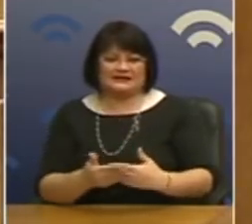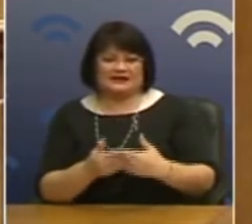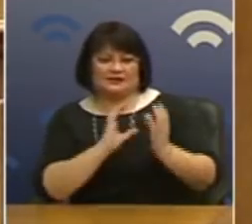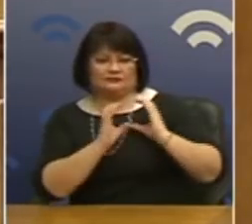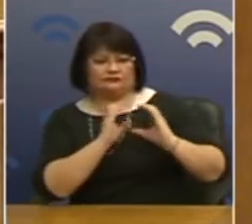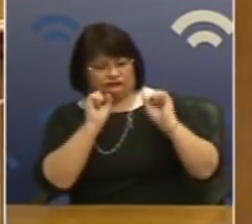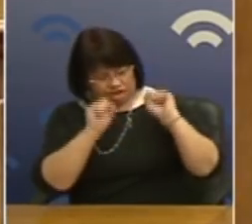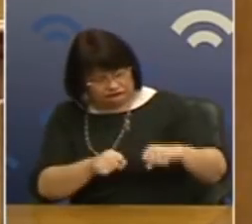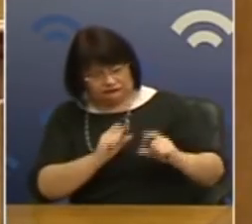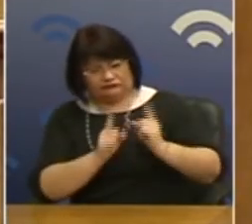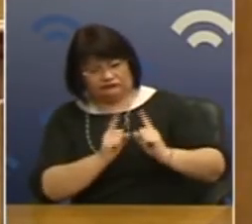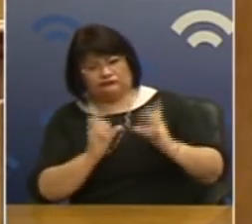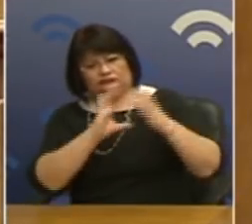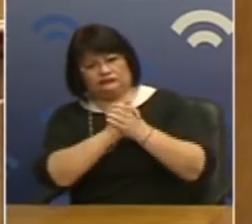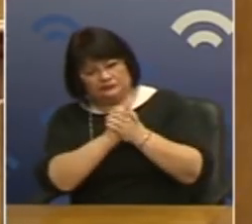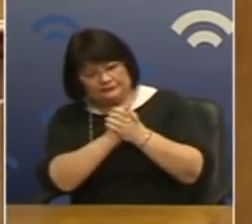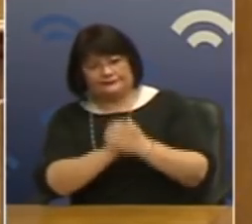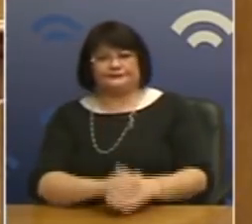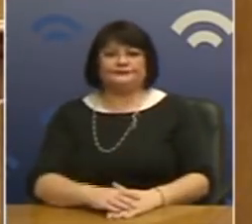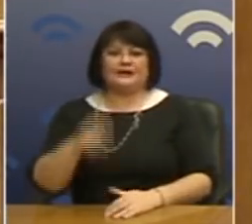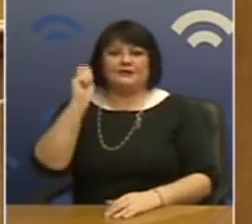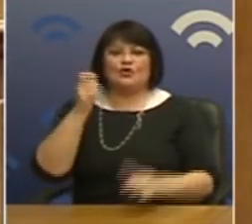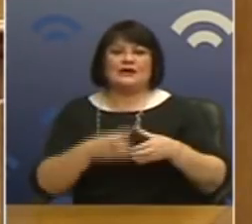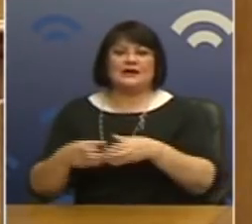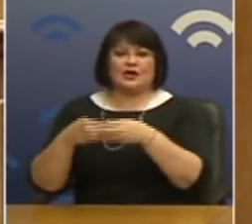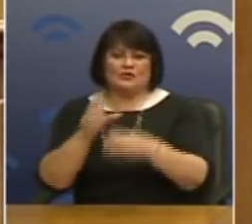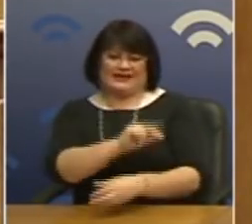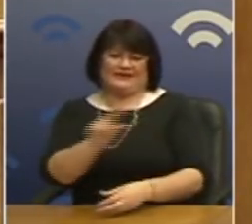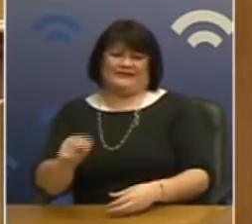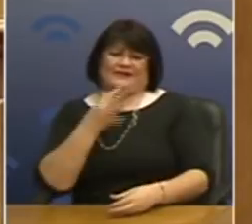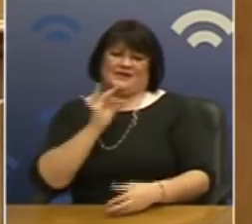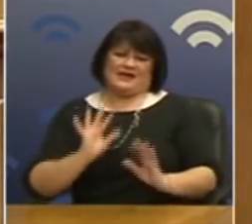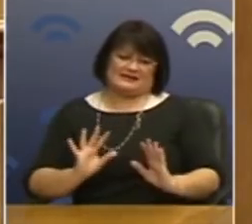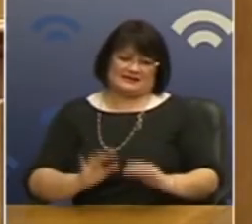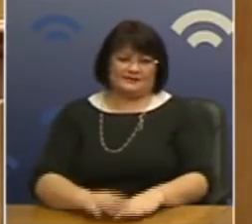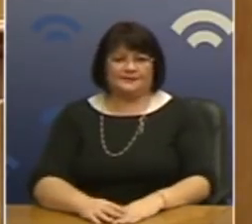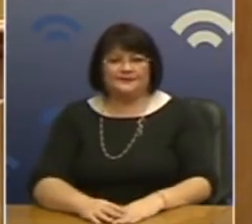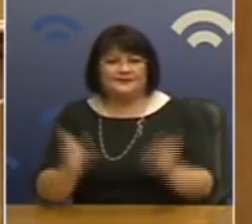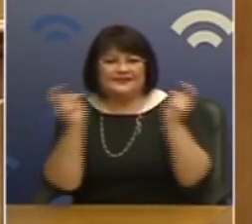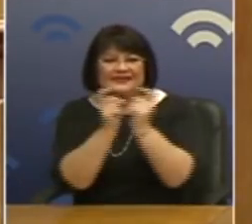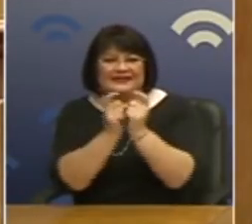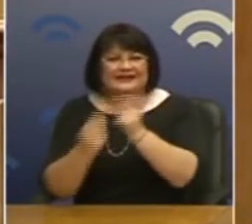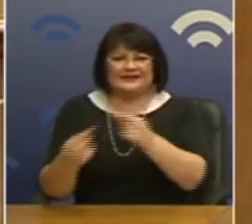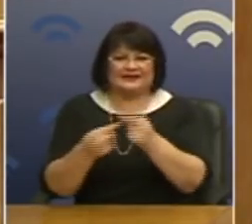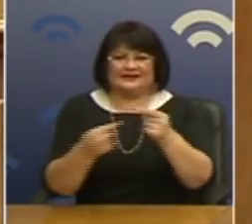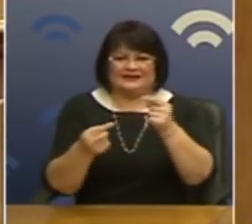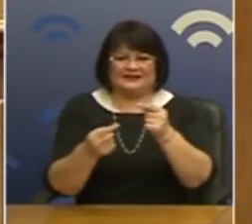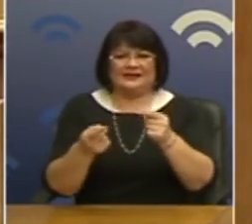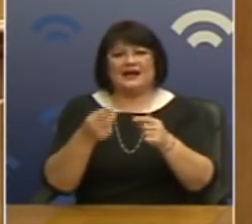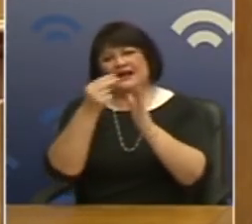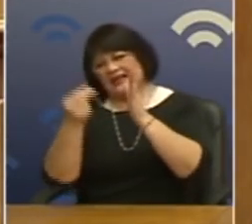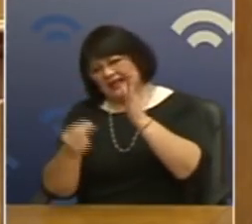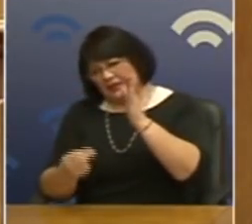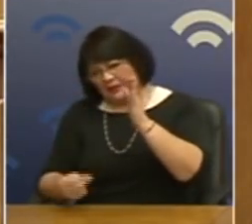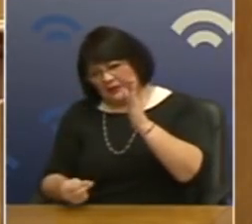συνένεσης, άλλωστε είναι κόμματα ίδιας σκοπής. Οι καυγάδες σε επιμέρους ζητήματα